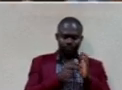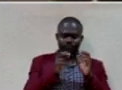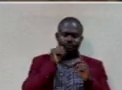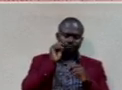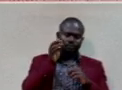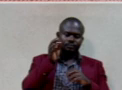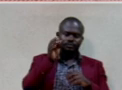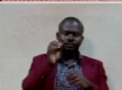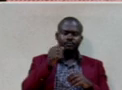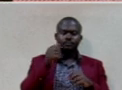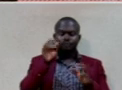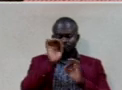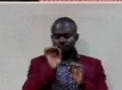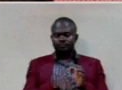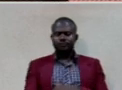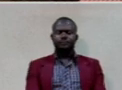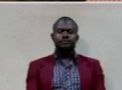bashobora kugutungura.